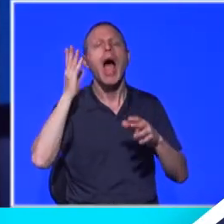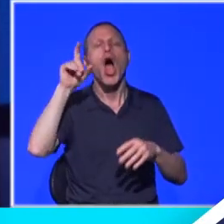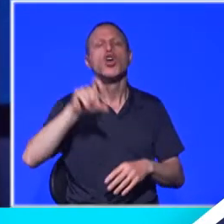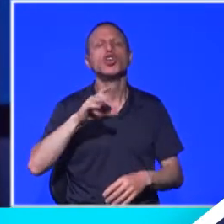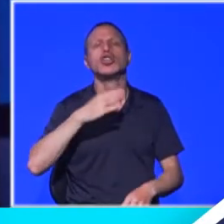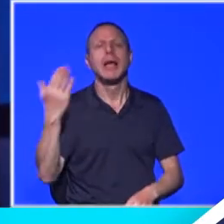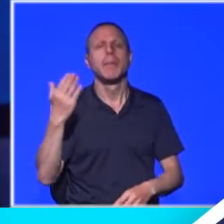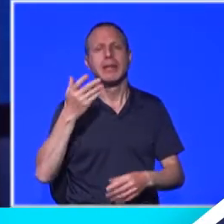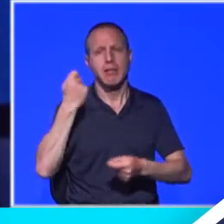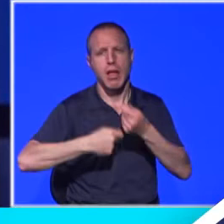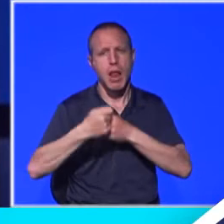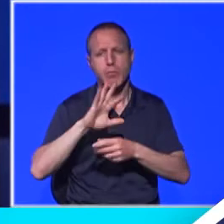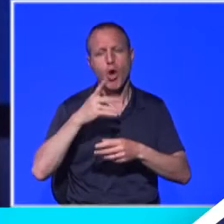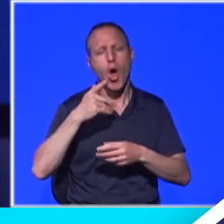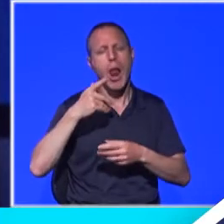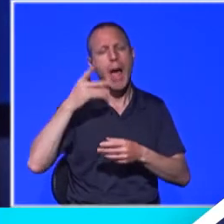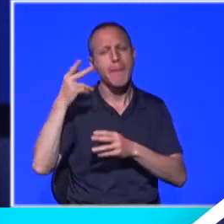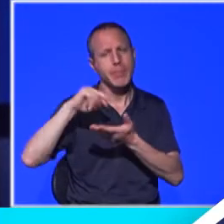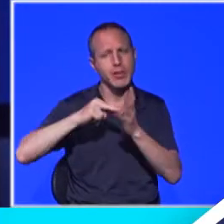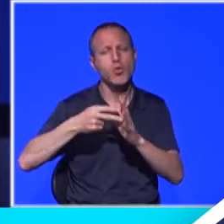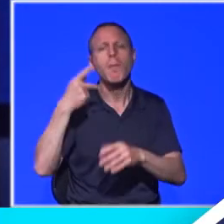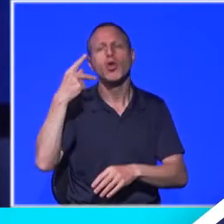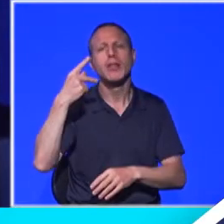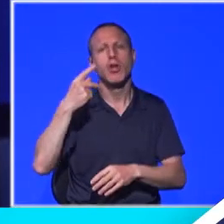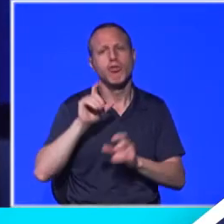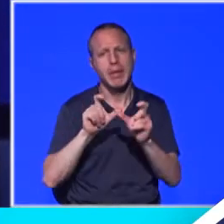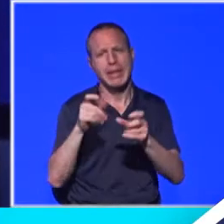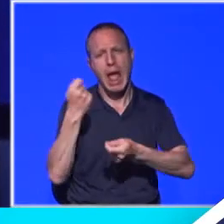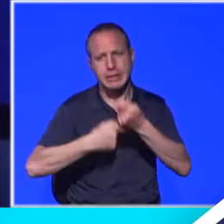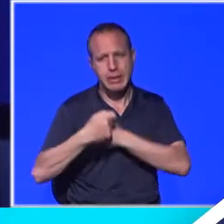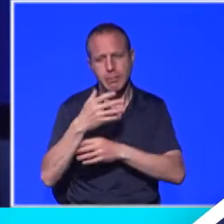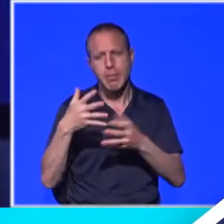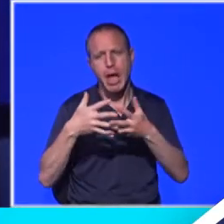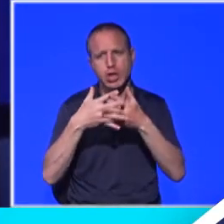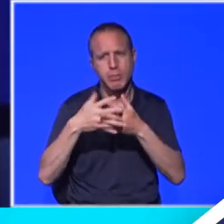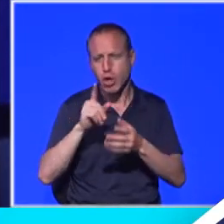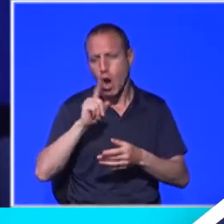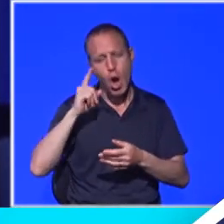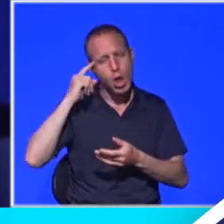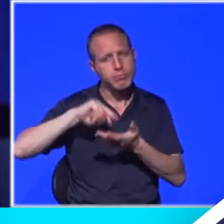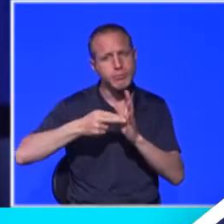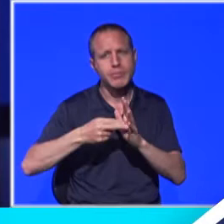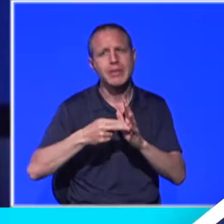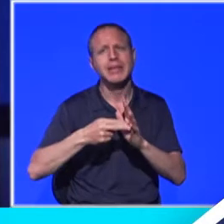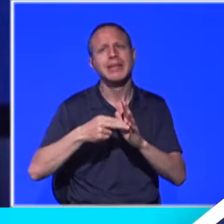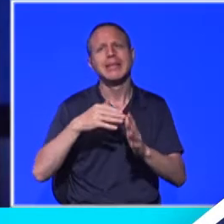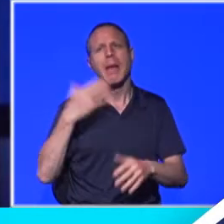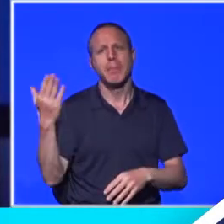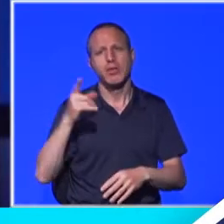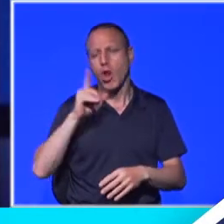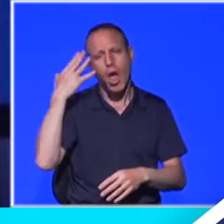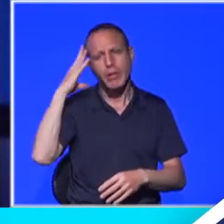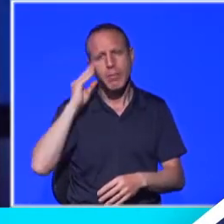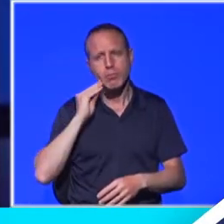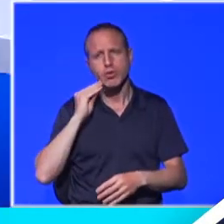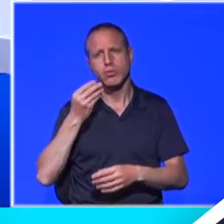המדיניות הפרוטקציונלית שלו, שמגינה על עסקים בארצות הברית, זה לא בדיוק מדיניות ימין, אני לא הייתי מבסוט מהמדיניות הזאת. אתה היית מעדיף,